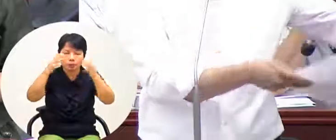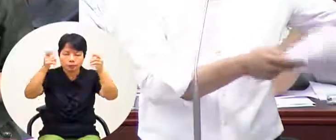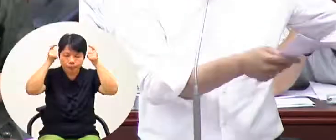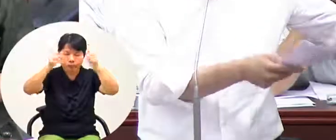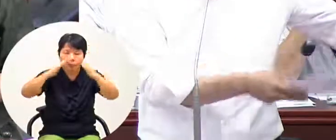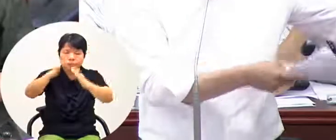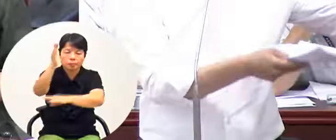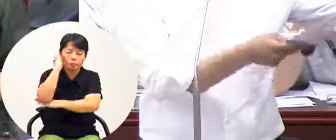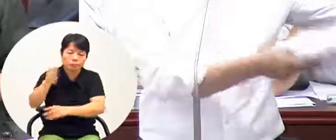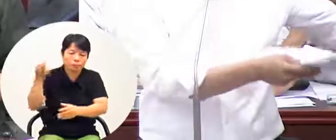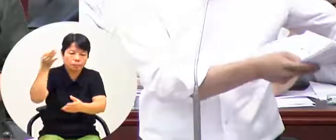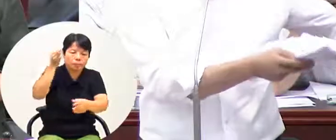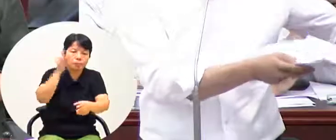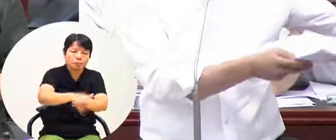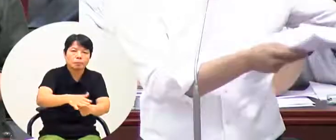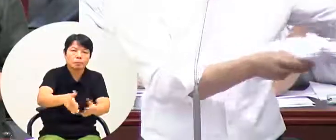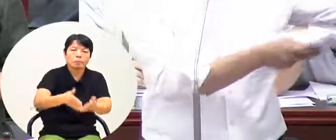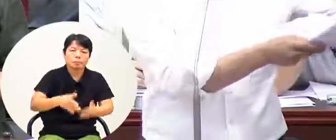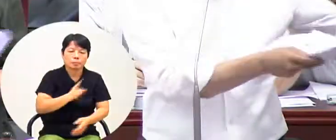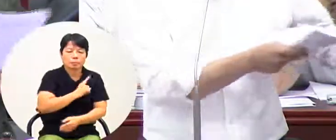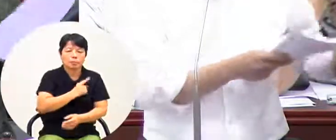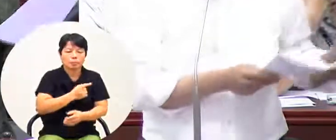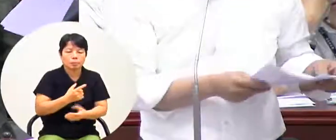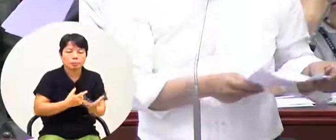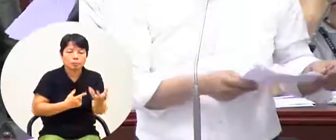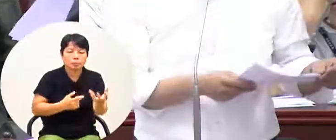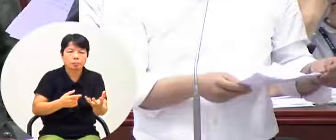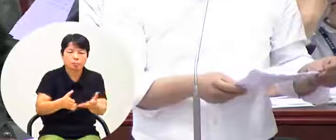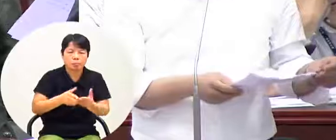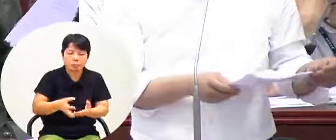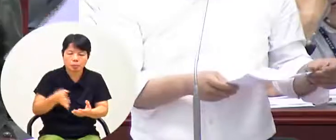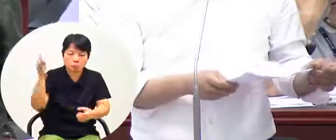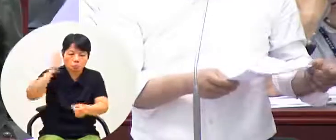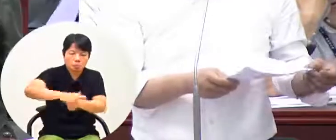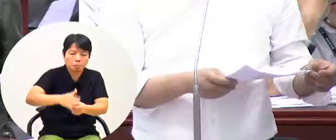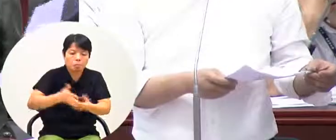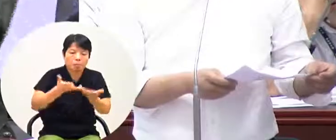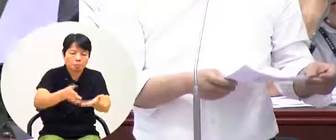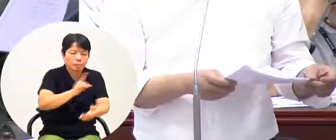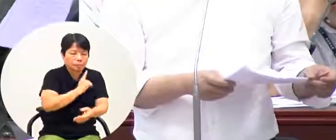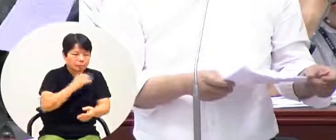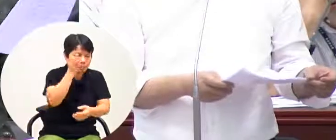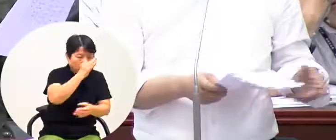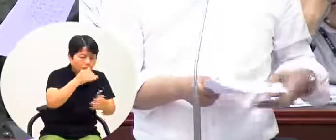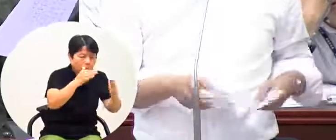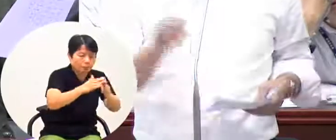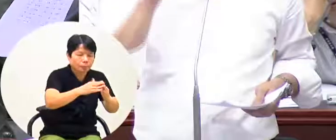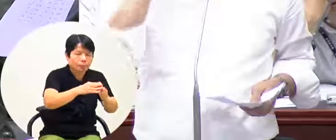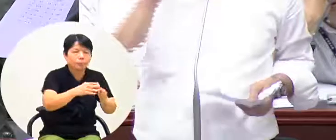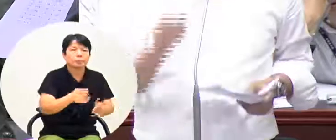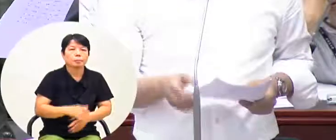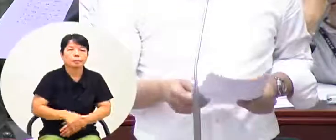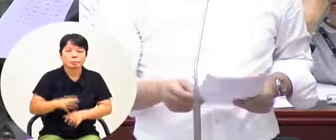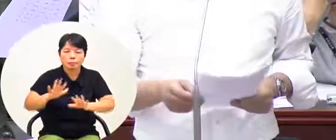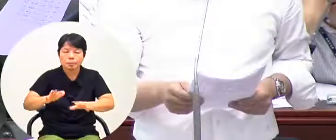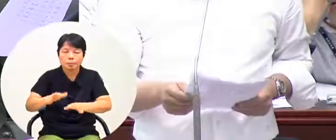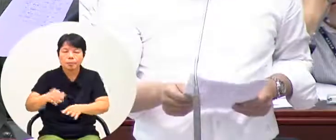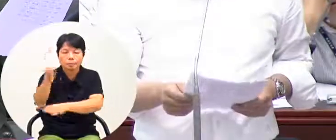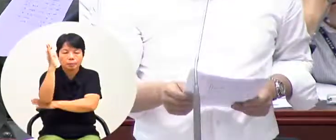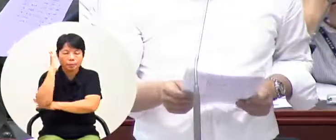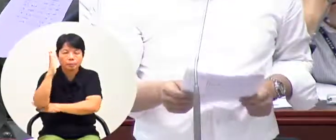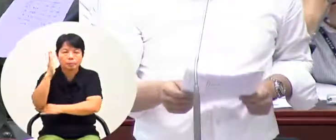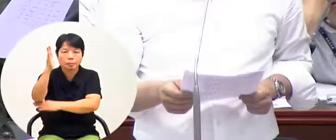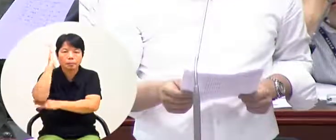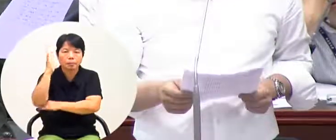他 自己去租房子， 领租金补贴然后去租。 所以说我们现在由我们政府来补助他们，又用我们租用我们的房子